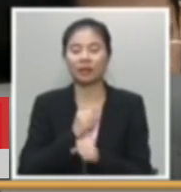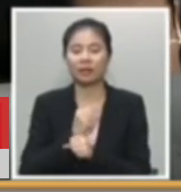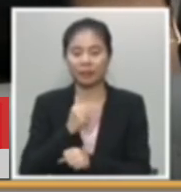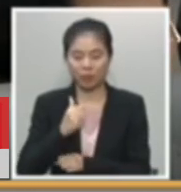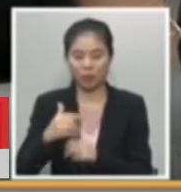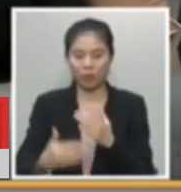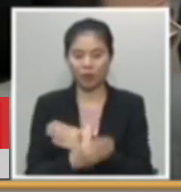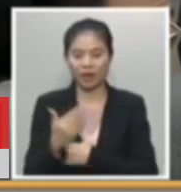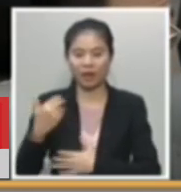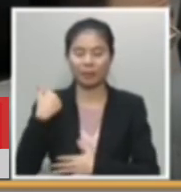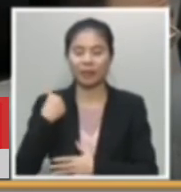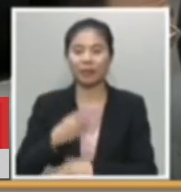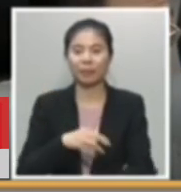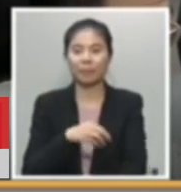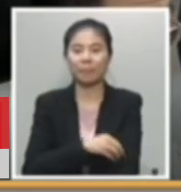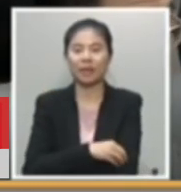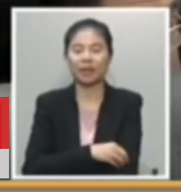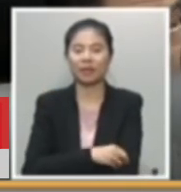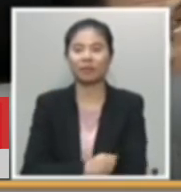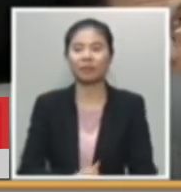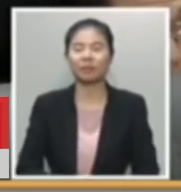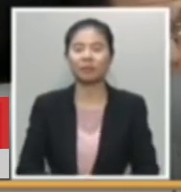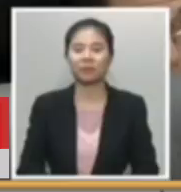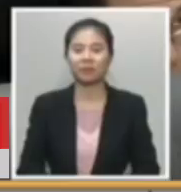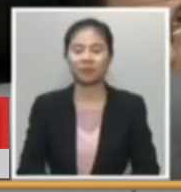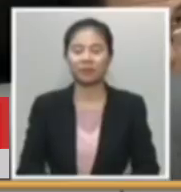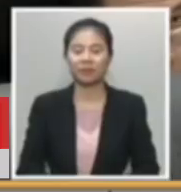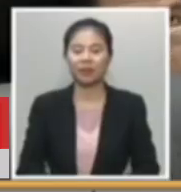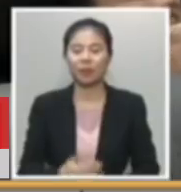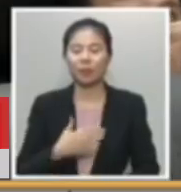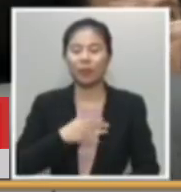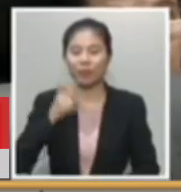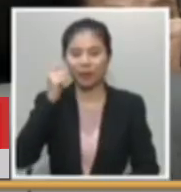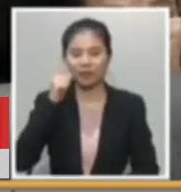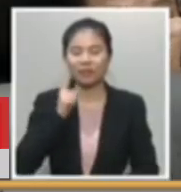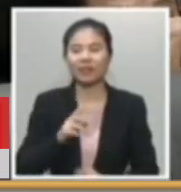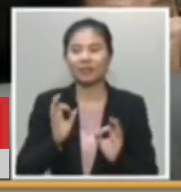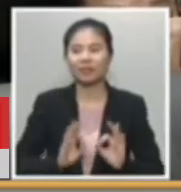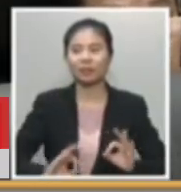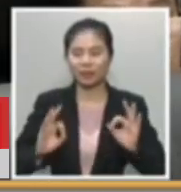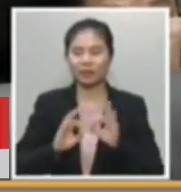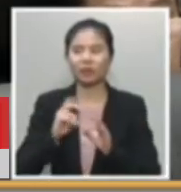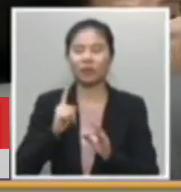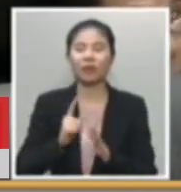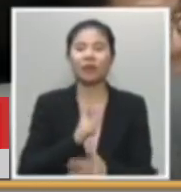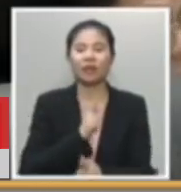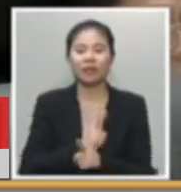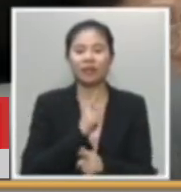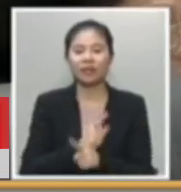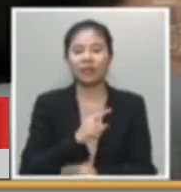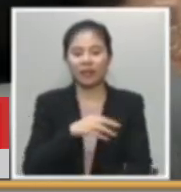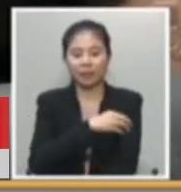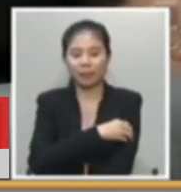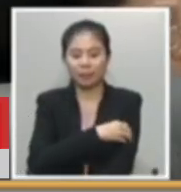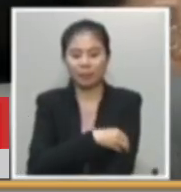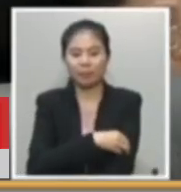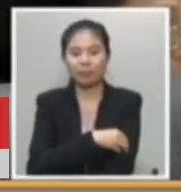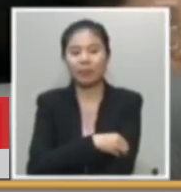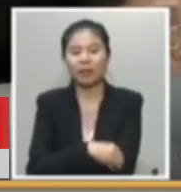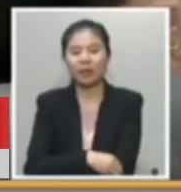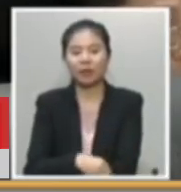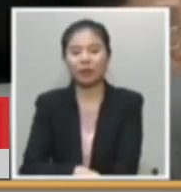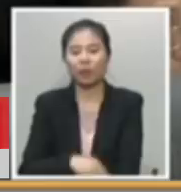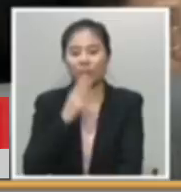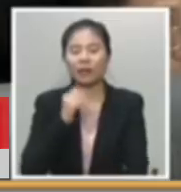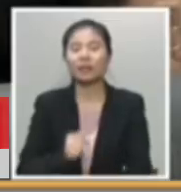าปริงออกท่านก็ตายบางครั้งผมก็เข้าใจนะครับว่าท่านจำเป็นจริงๆที่จะต้องเลี้ยงปริงตัวนี้เหล่านี้ไว้เพื่ออยู่ไปด้ว